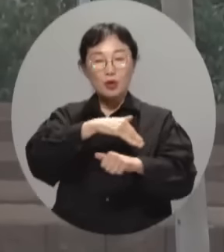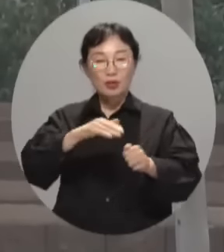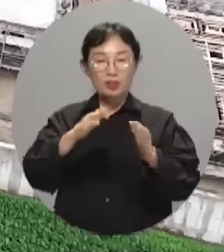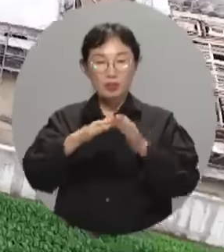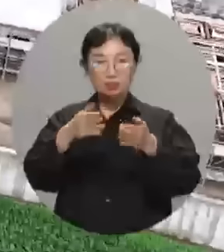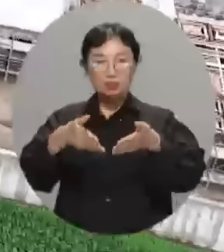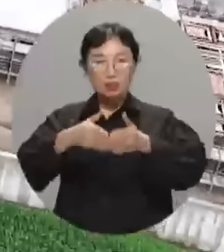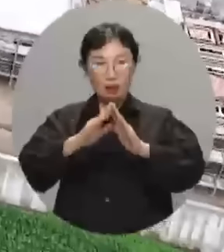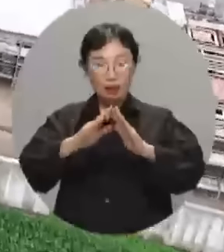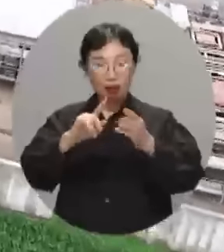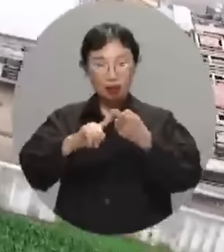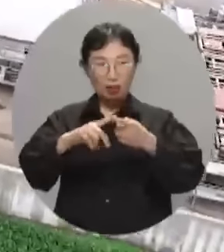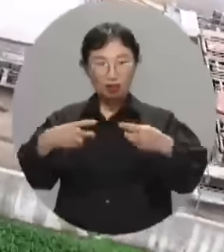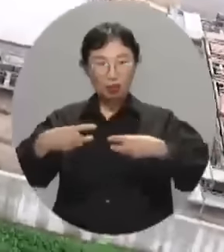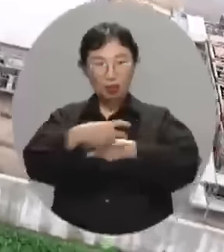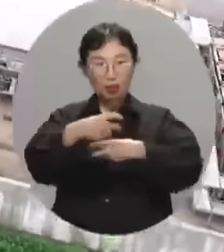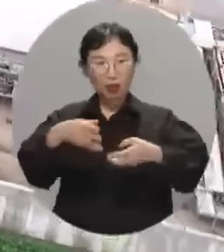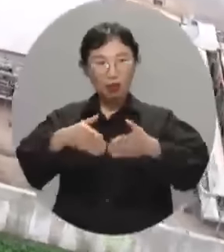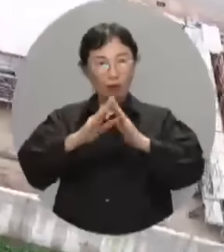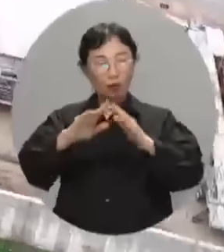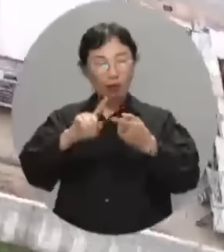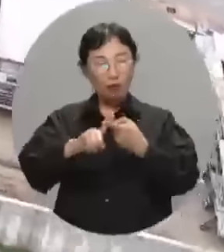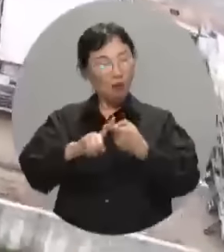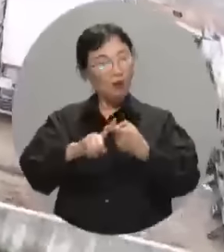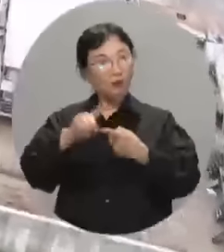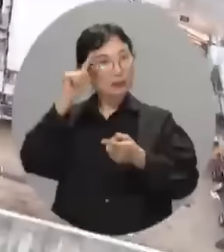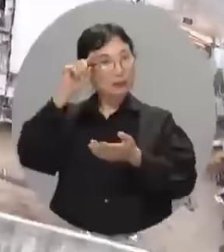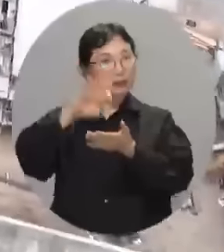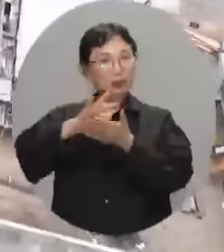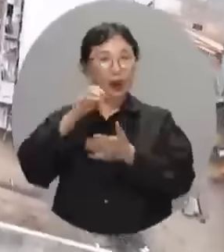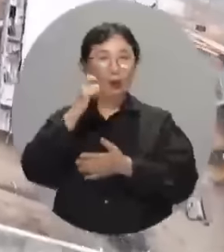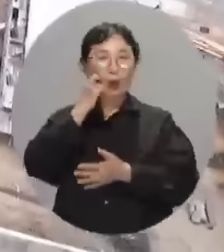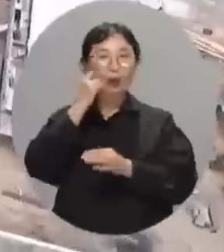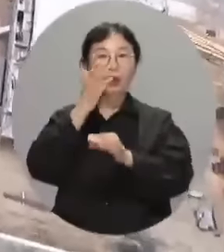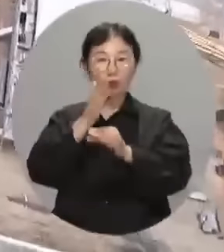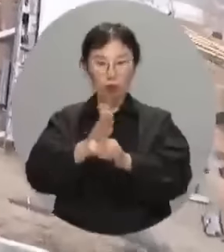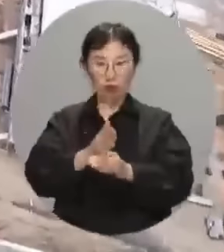건설에는 속수무책인 상황입니다. MBC 뉴스 전재웅입니다.